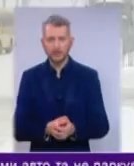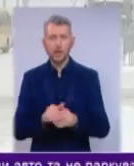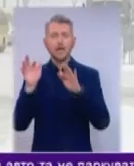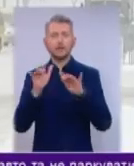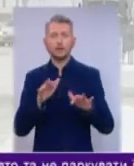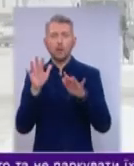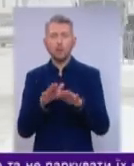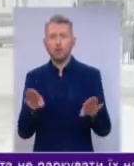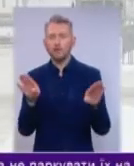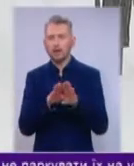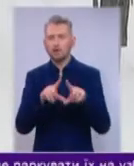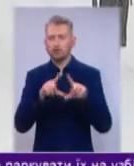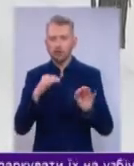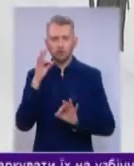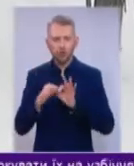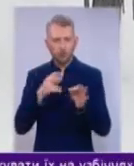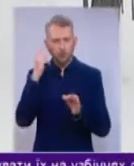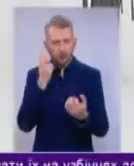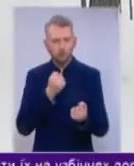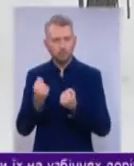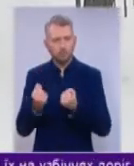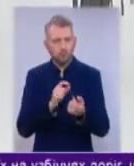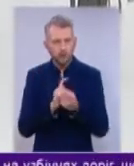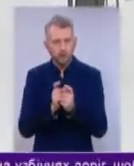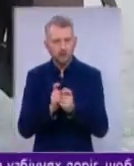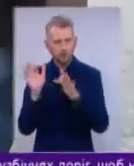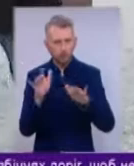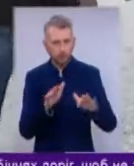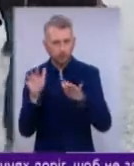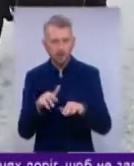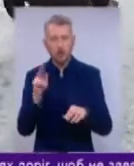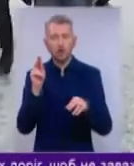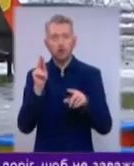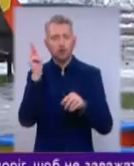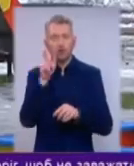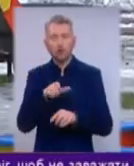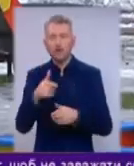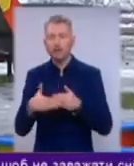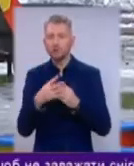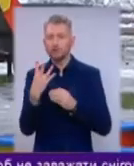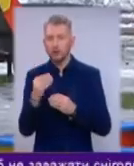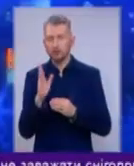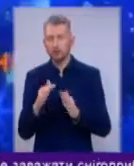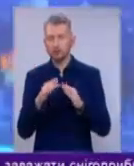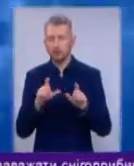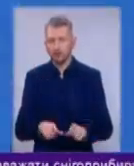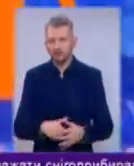снігопад закрив школи, добу Київ бореться з потужною хуртовиною, школярі у найближчі 2 дні залишатимуться вдома.